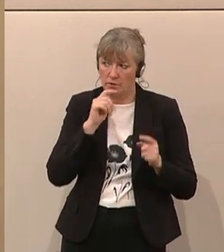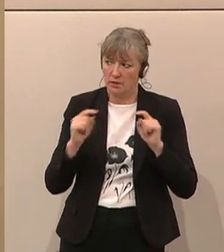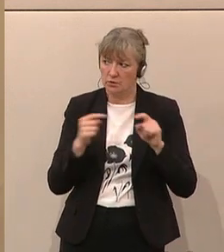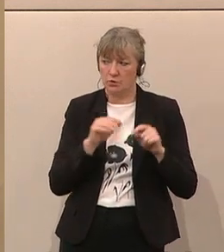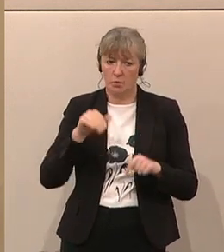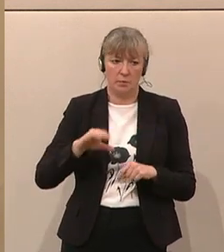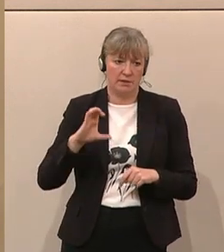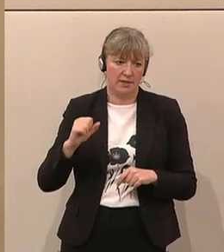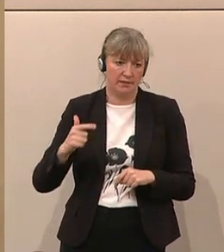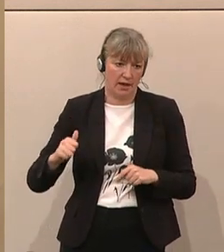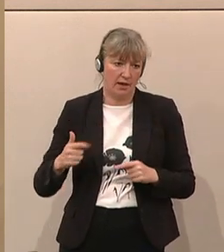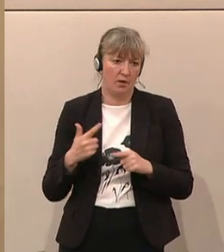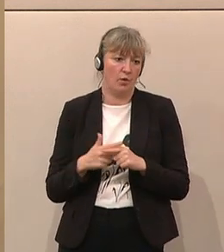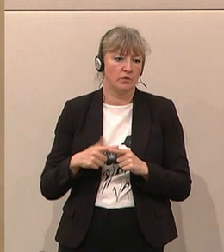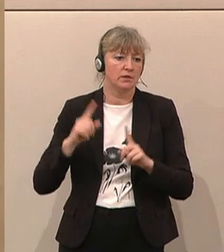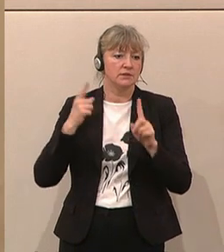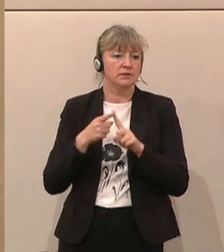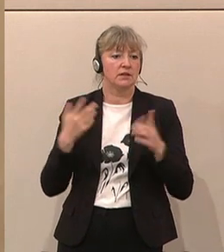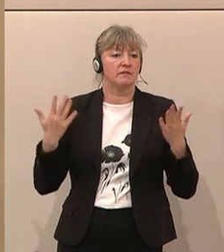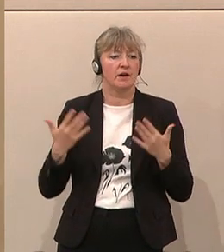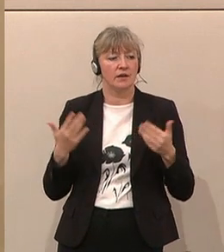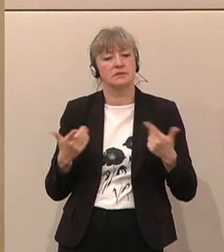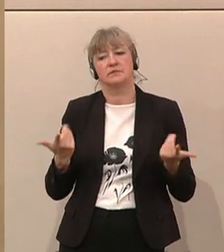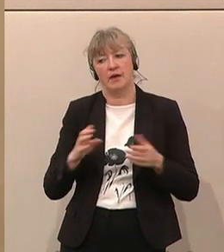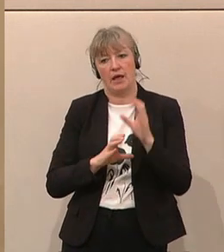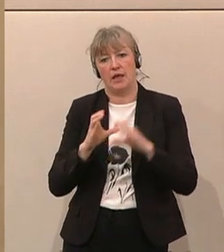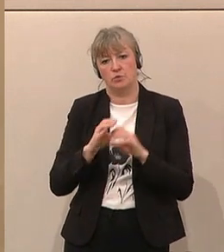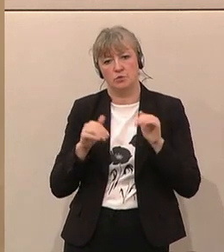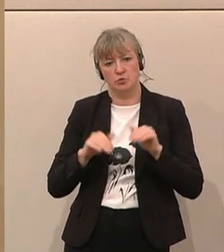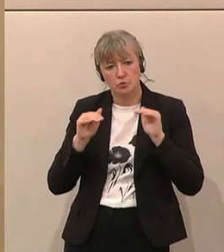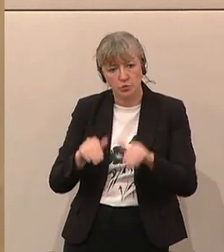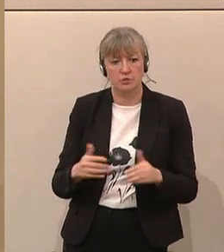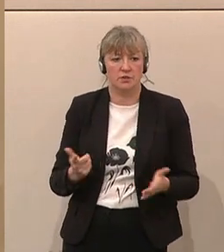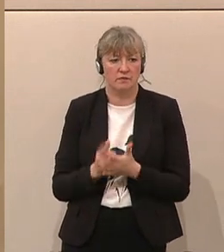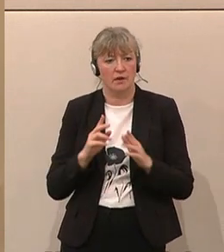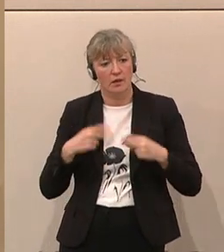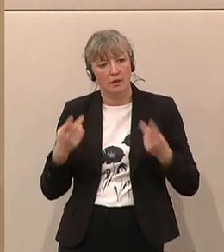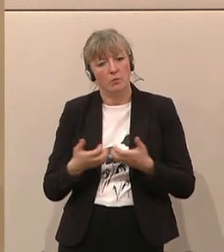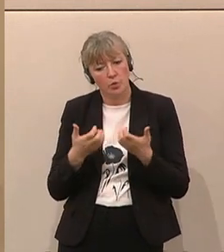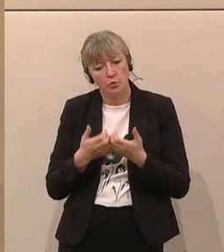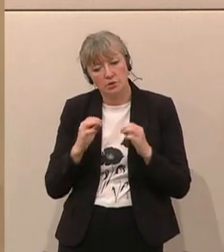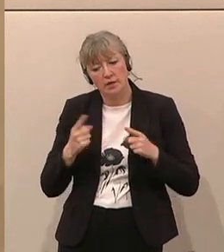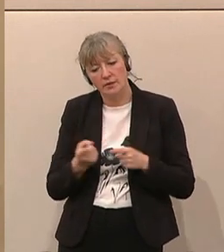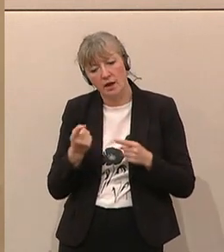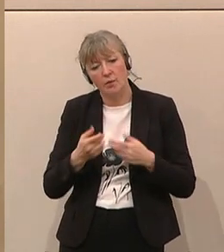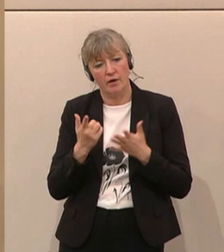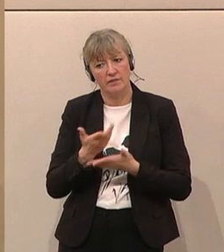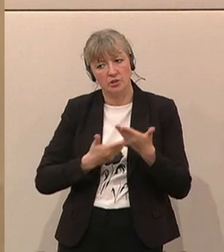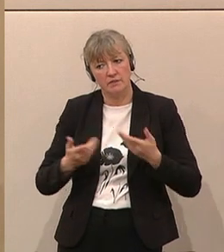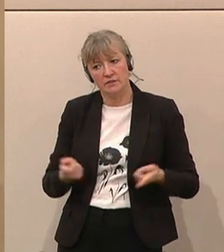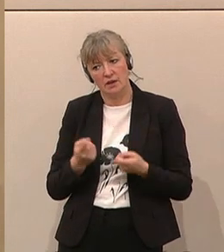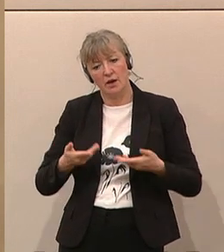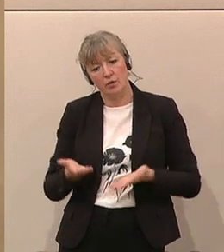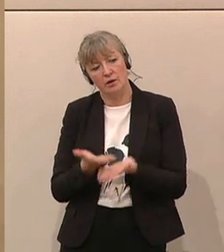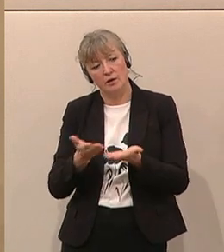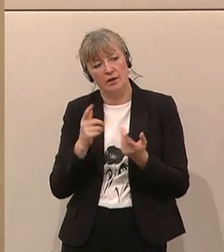über CETA. Und zum Ziel sein muss es, Ressourcen zu schützen, nachhaltig zu produzieren bzw. zu wirtschaften und